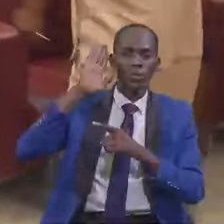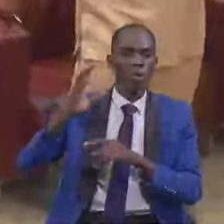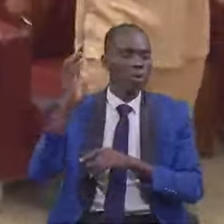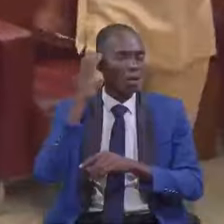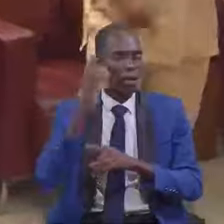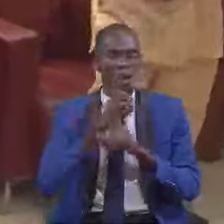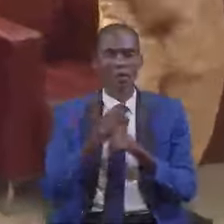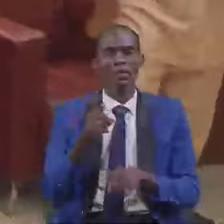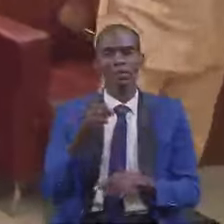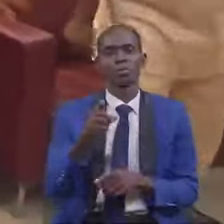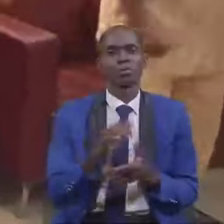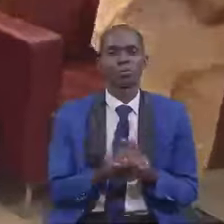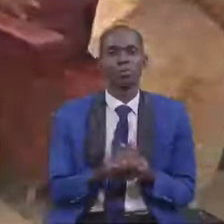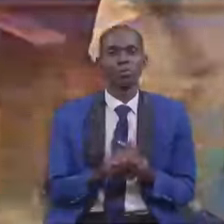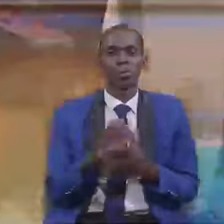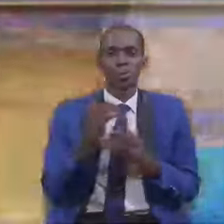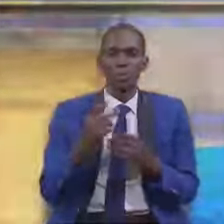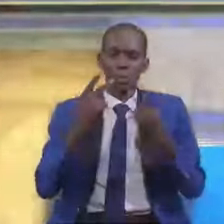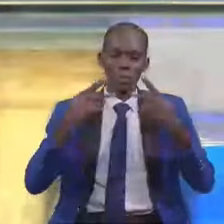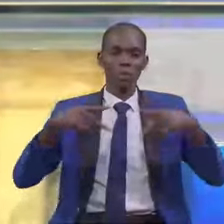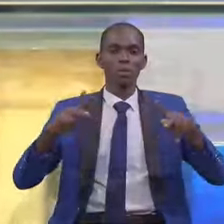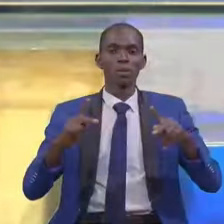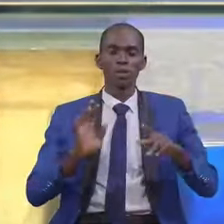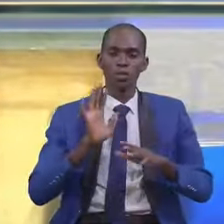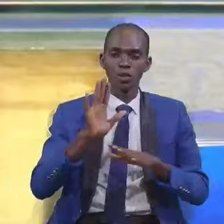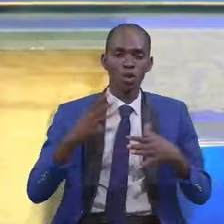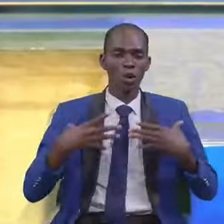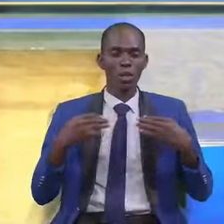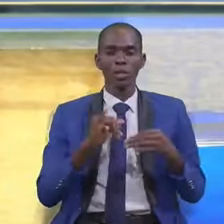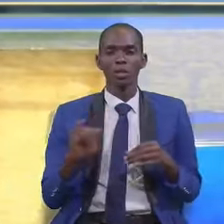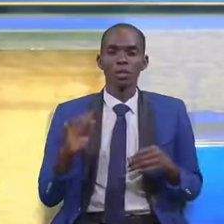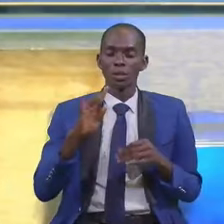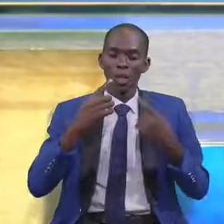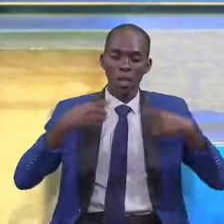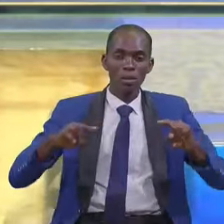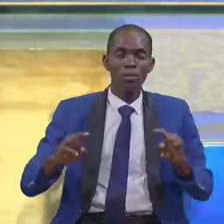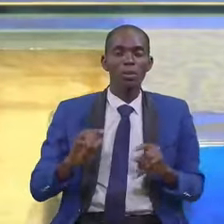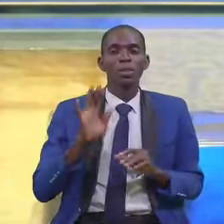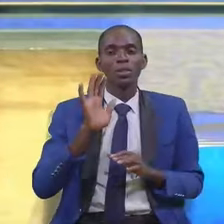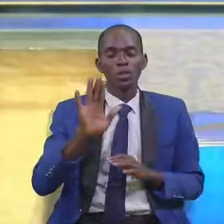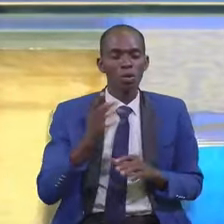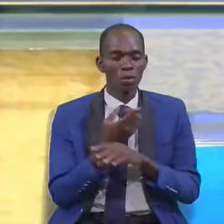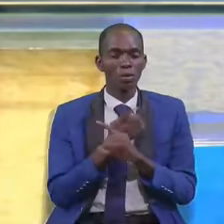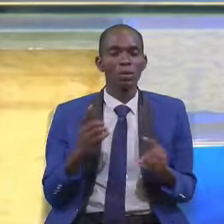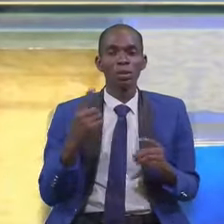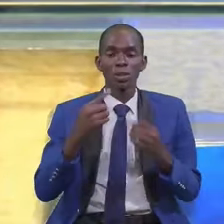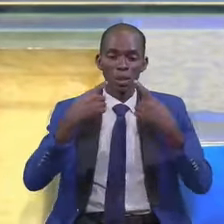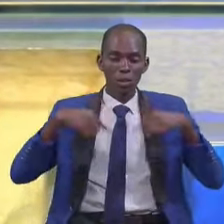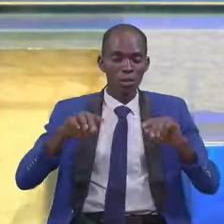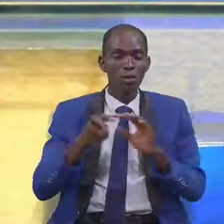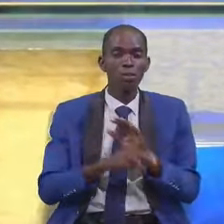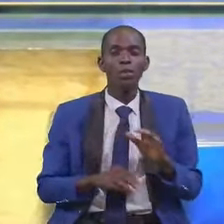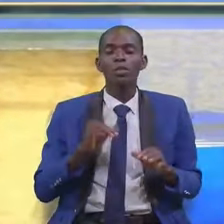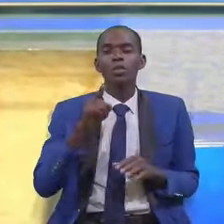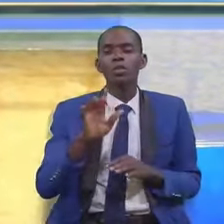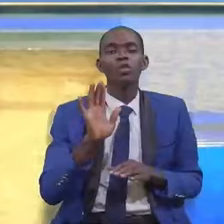La proclamation, votre guérison, la proclamation, votre délivrance, la proclamation,